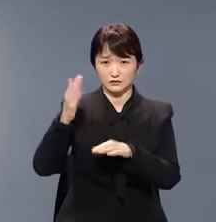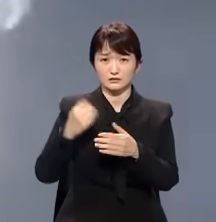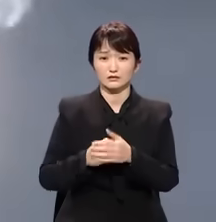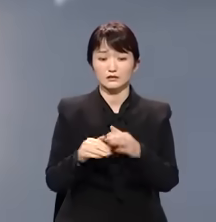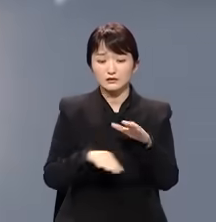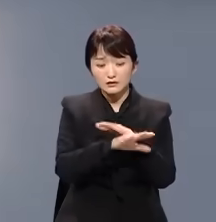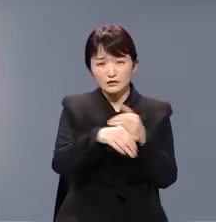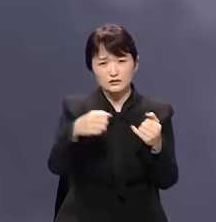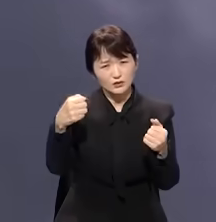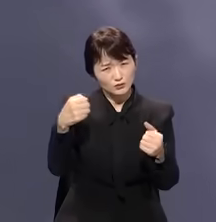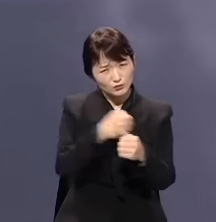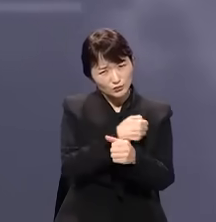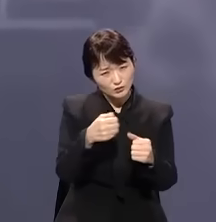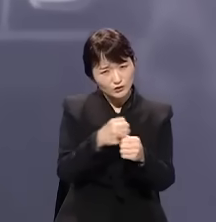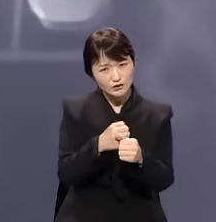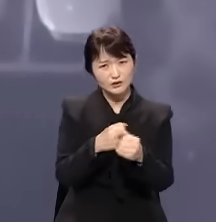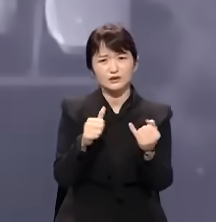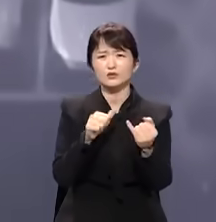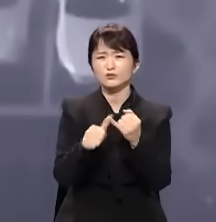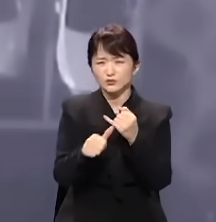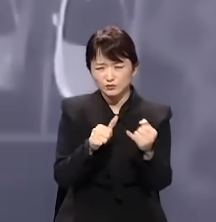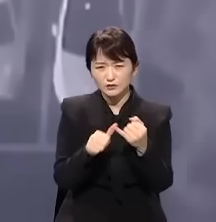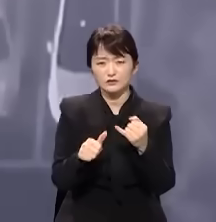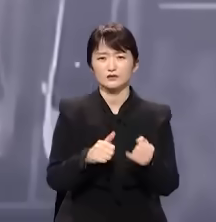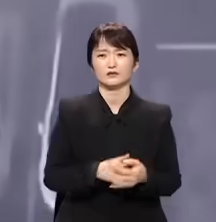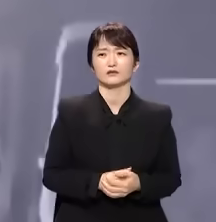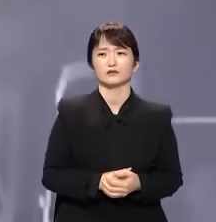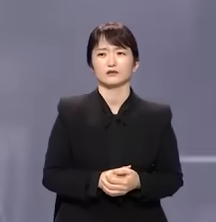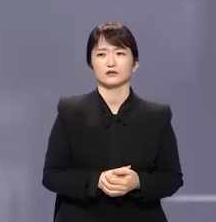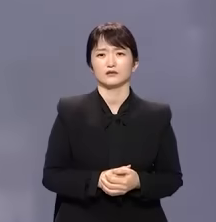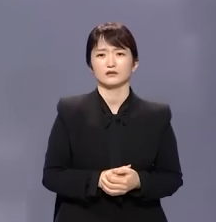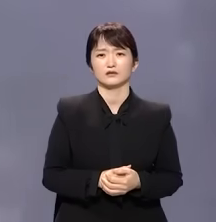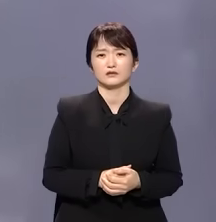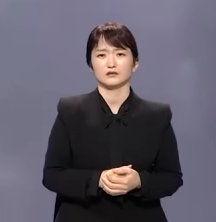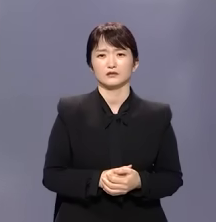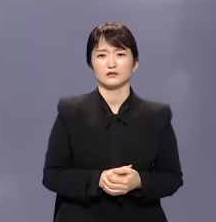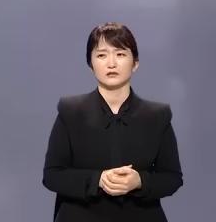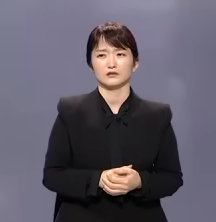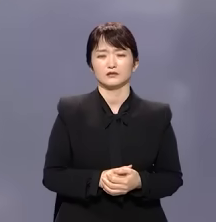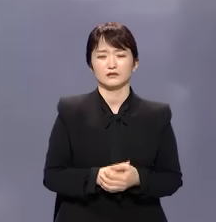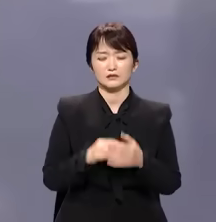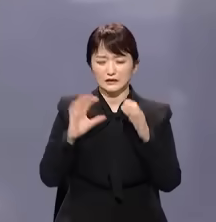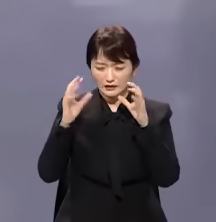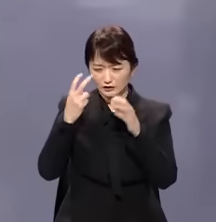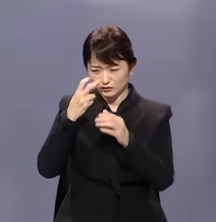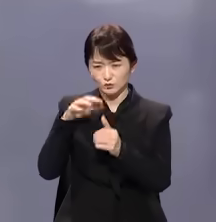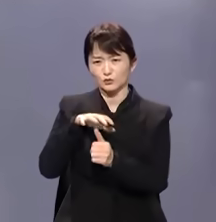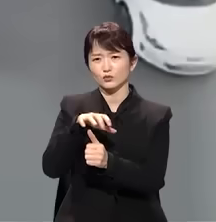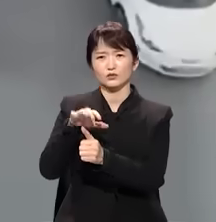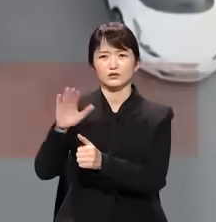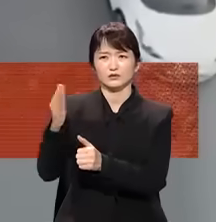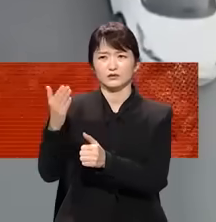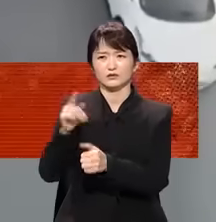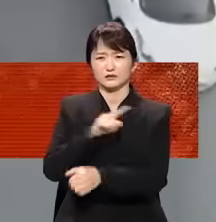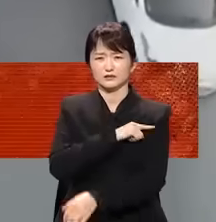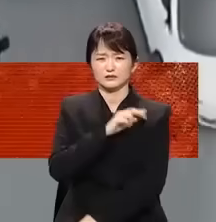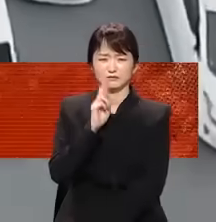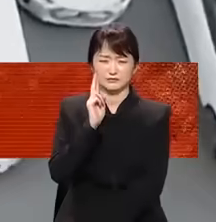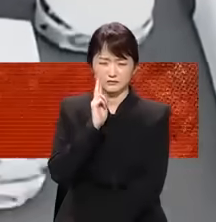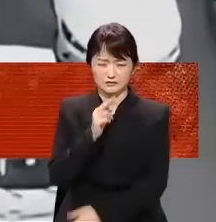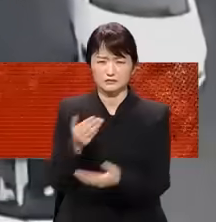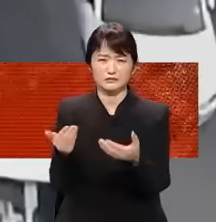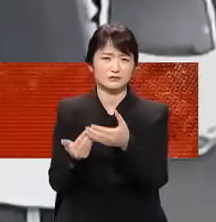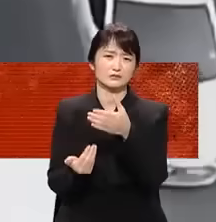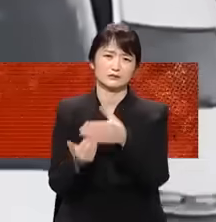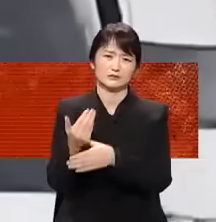가정폭력이 아니 부 싸움이든 사라이 더 터져서 아이라도 좀 보호했는데 최악의 비극을